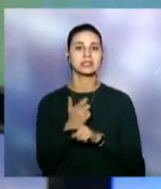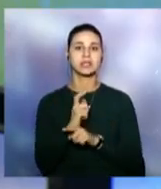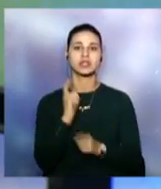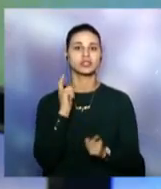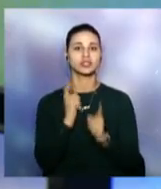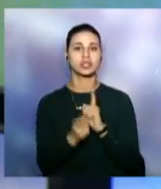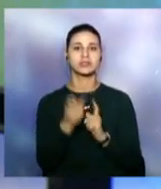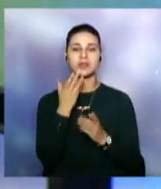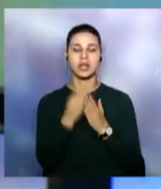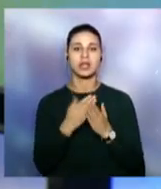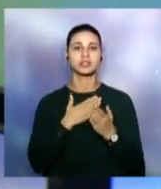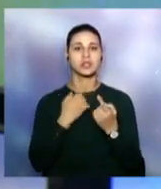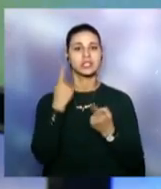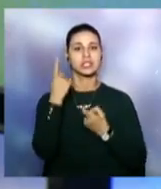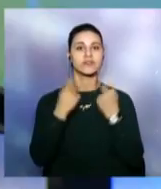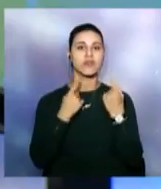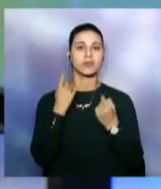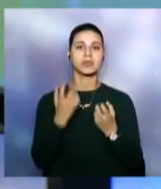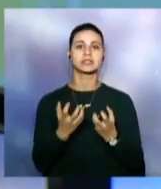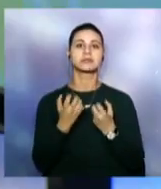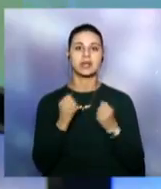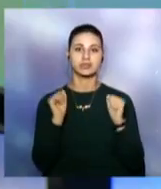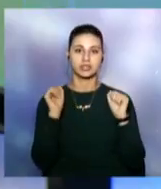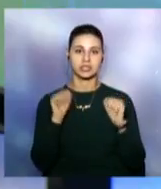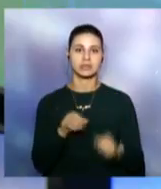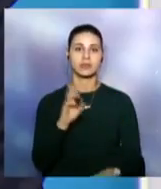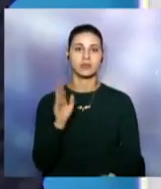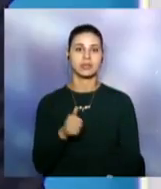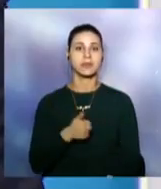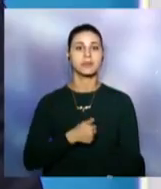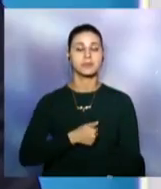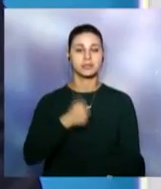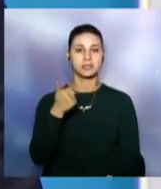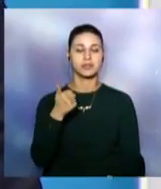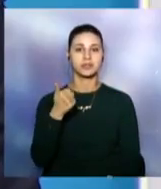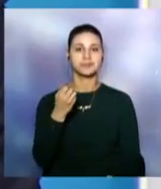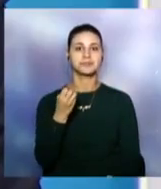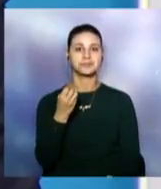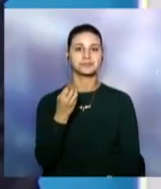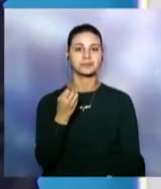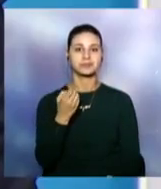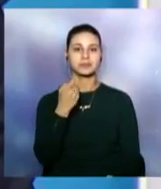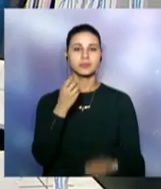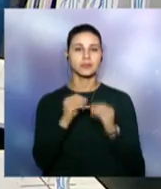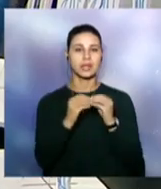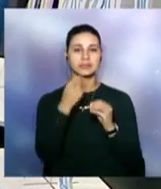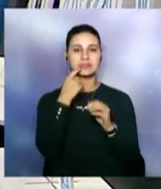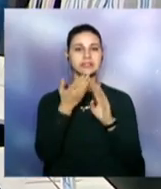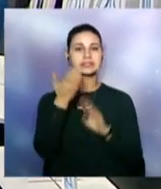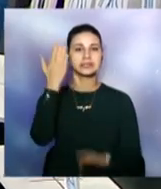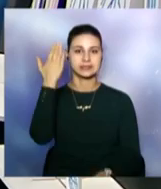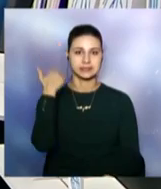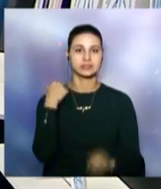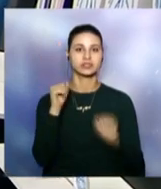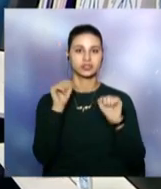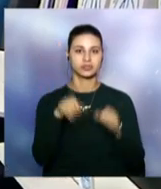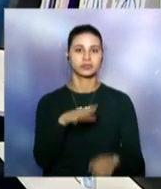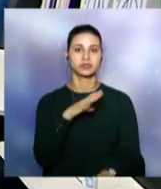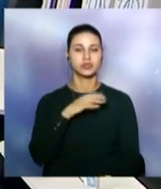შეცვალა ჩვენი ინფორმაციის მიღების შესაძლებლობა და ჯერ კიდევ რამდენიმე ათწლეულის წინ ჩვენ გაგვიჩნდა